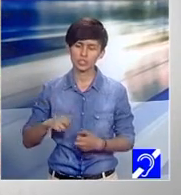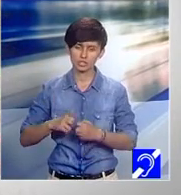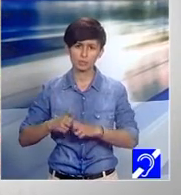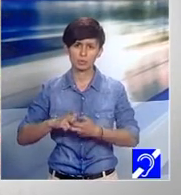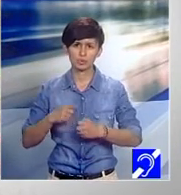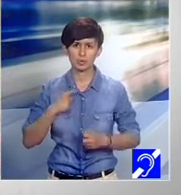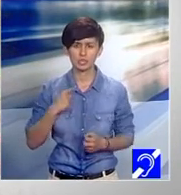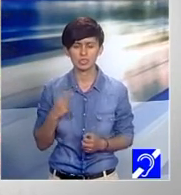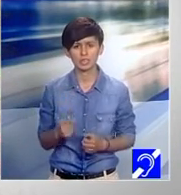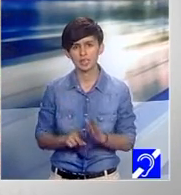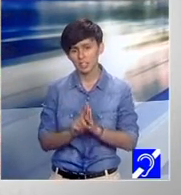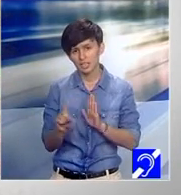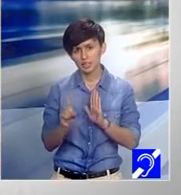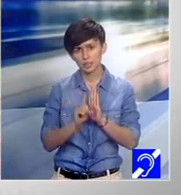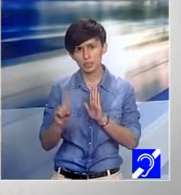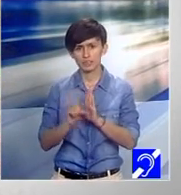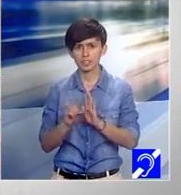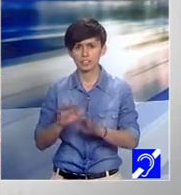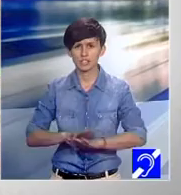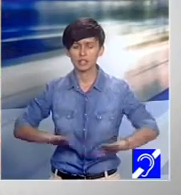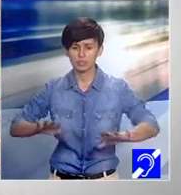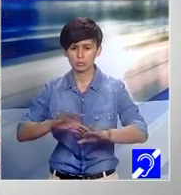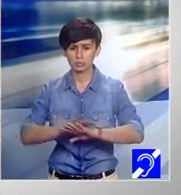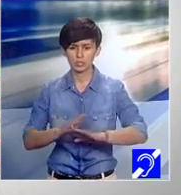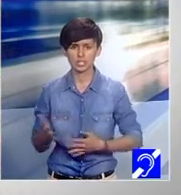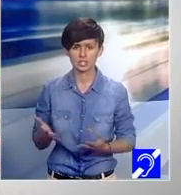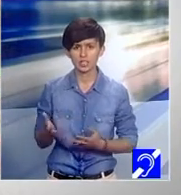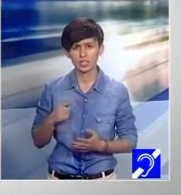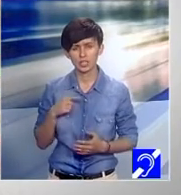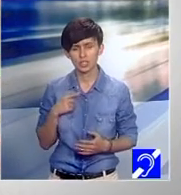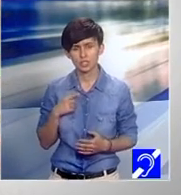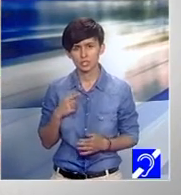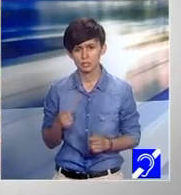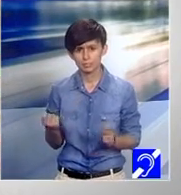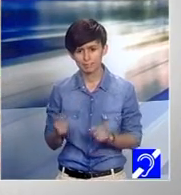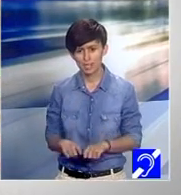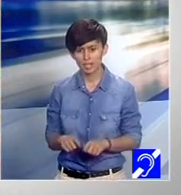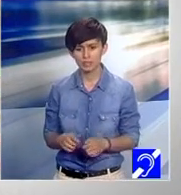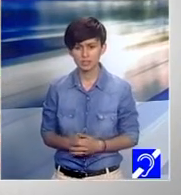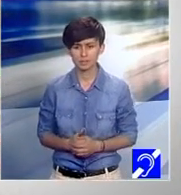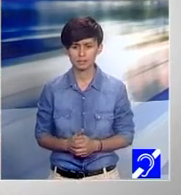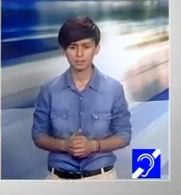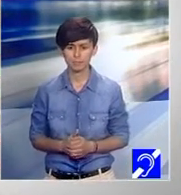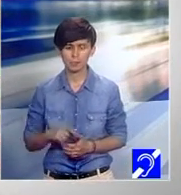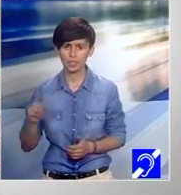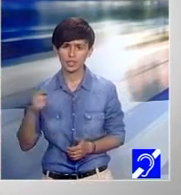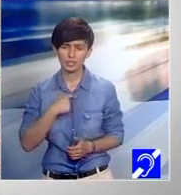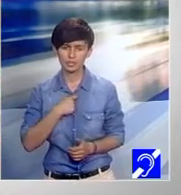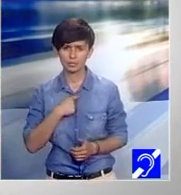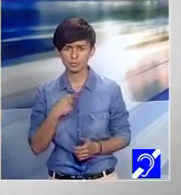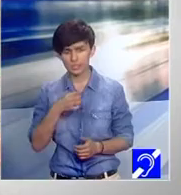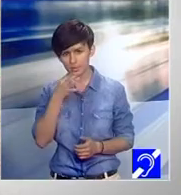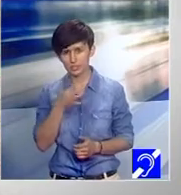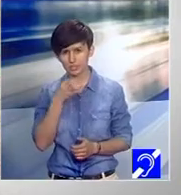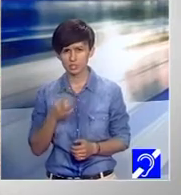în populațiile care sunt mai închise. Acum nu putem să facem această